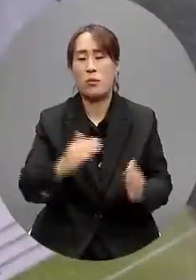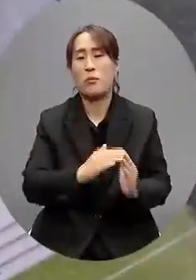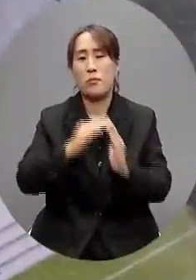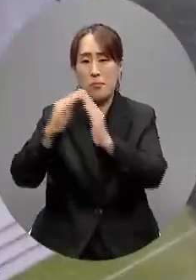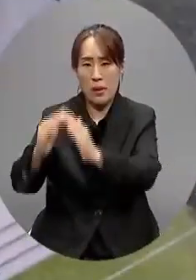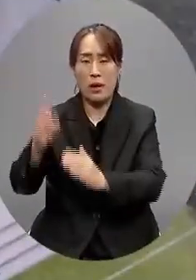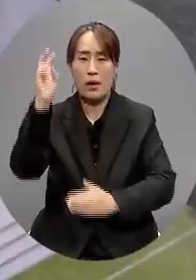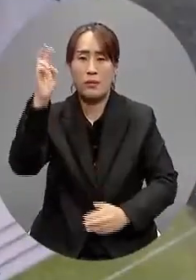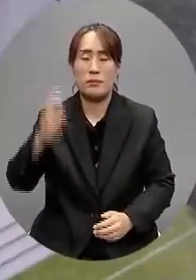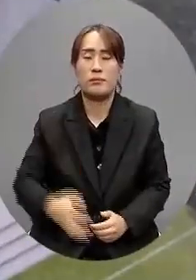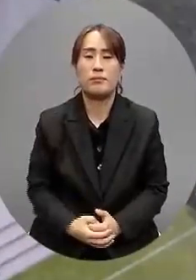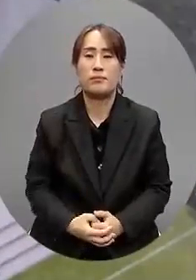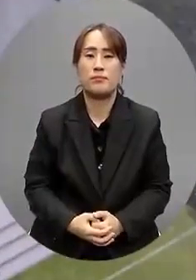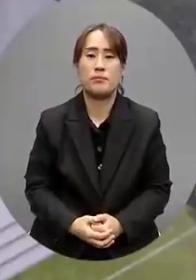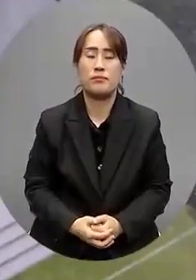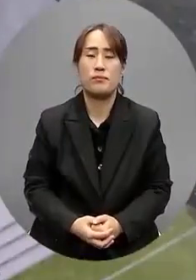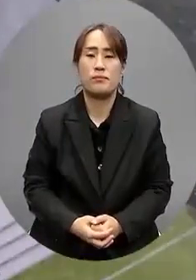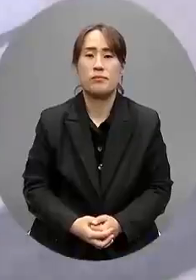이전할 예정입니다